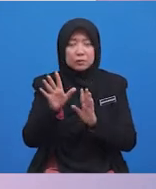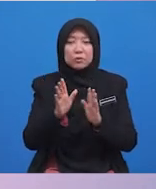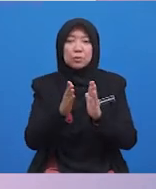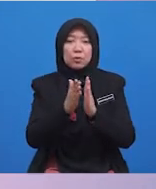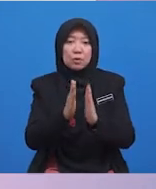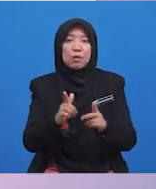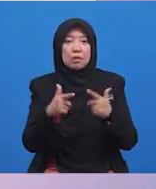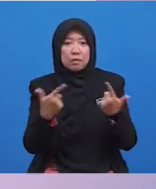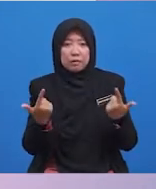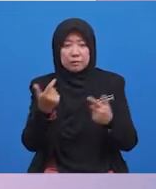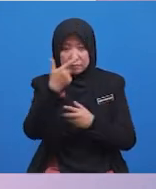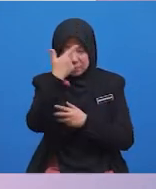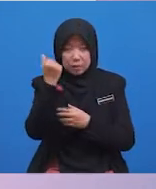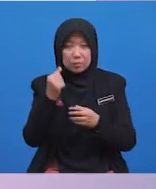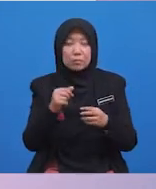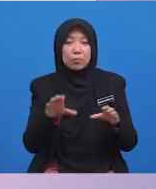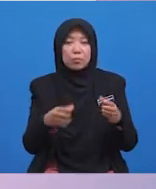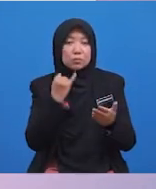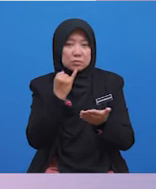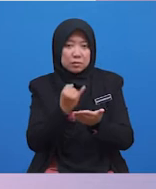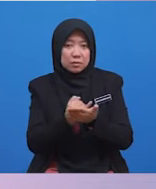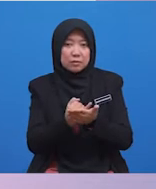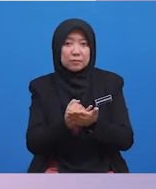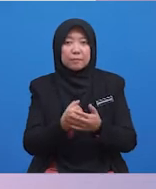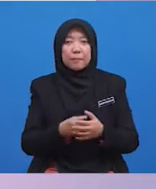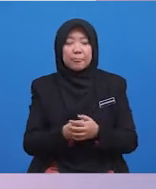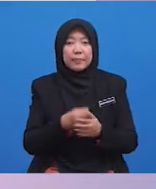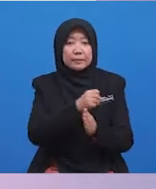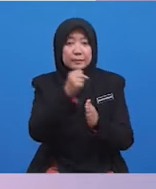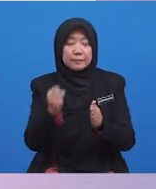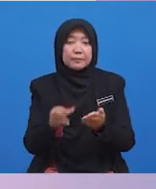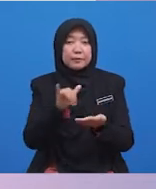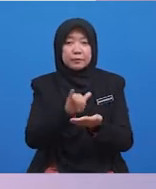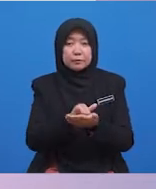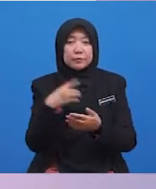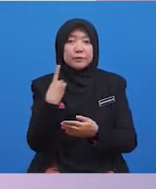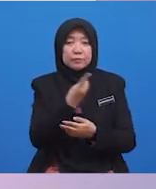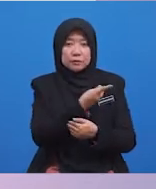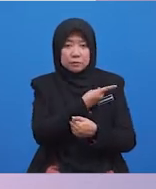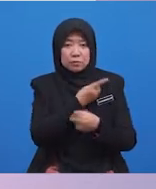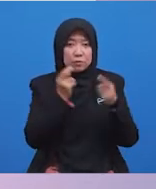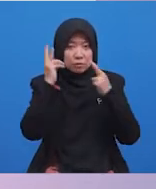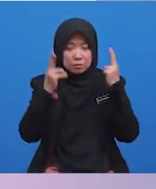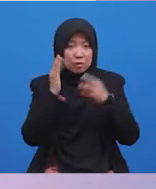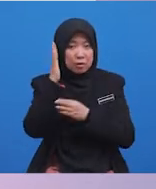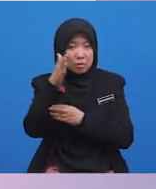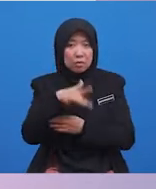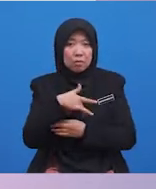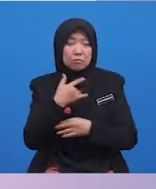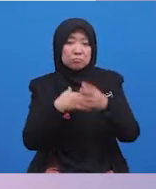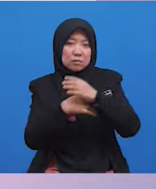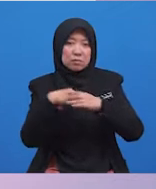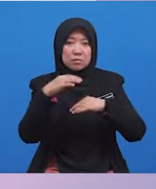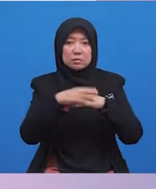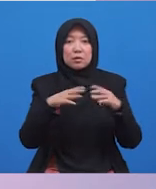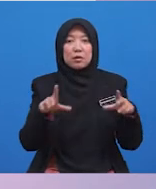lain kerana perbuatan jahat yang dilakukan. Di samping itu, kita juga dikhawatiri akan berasa